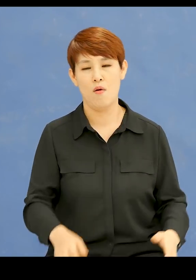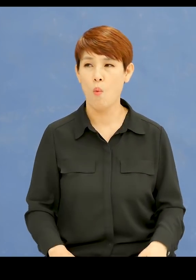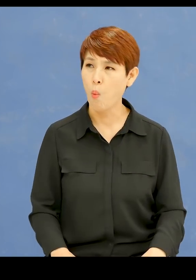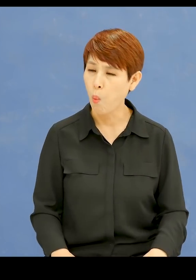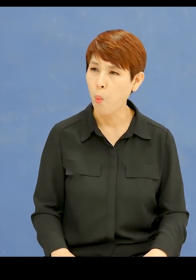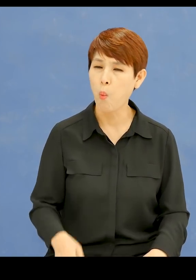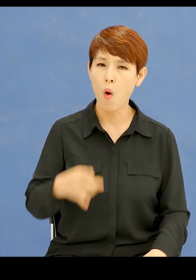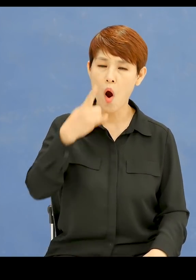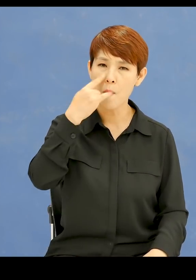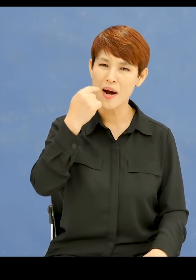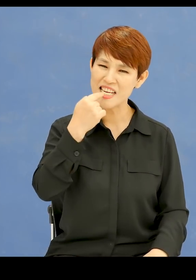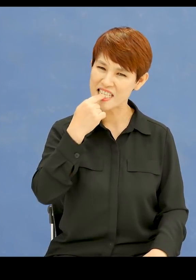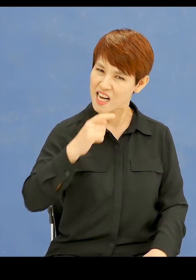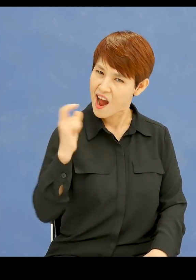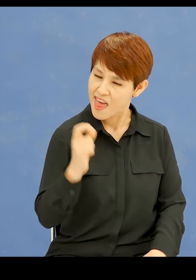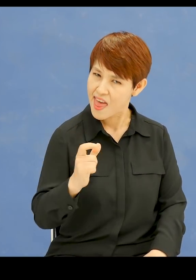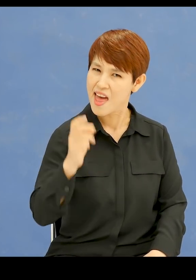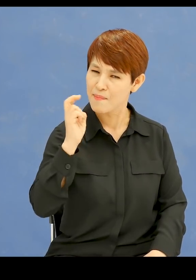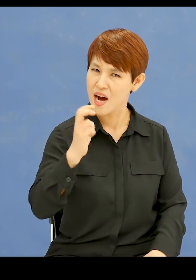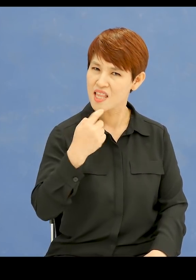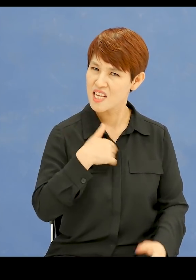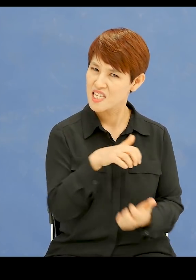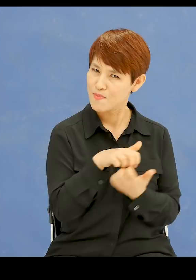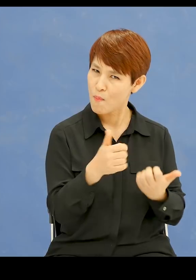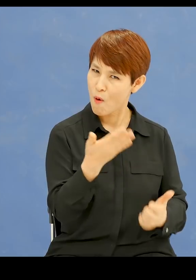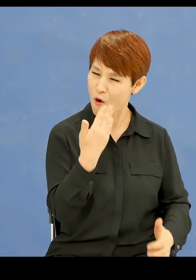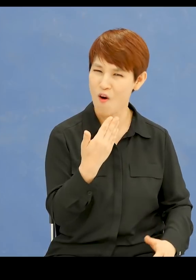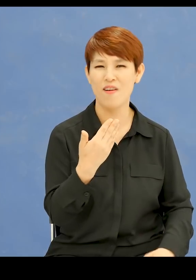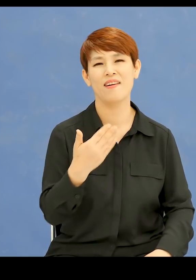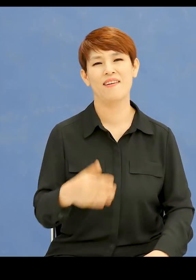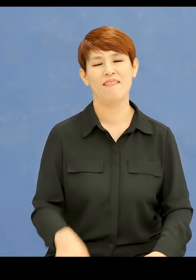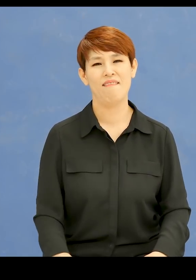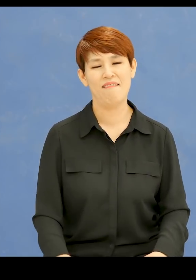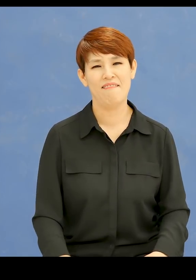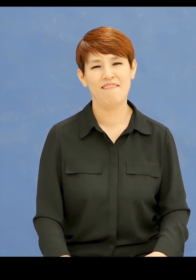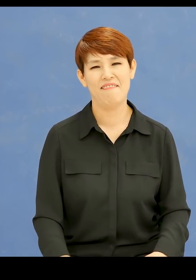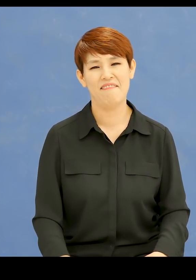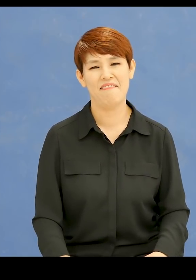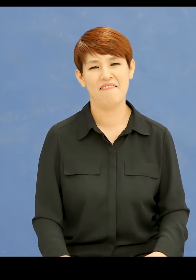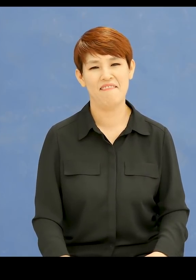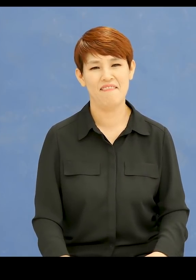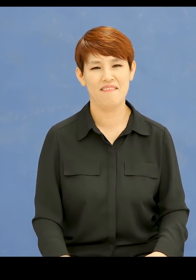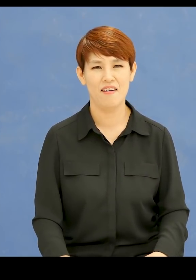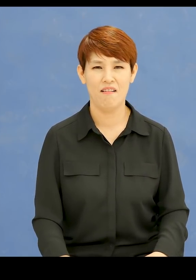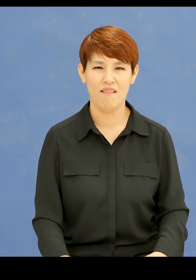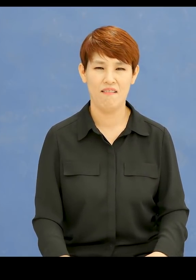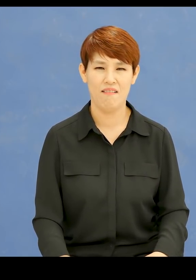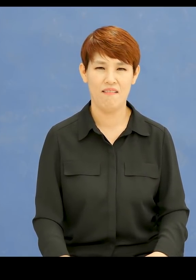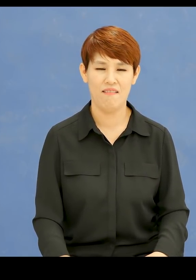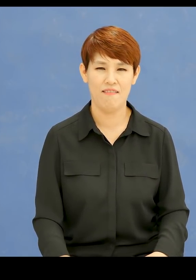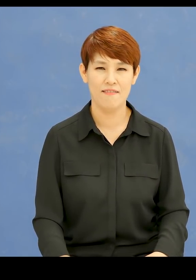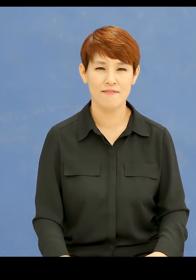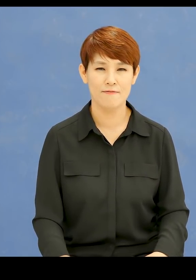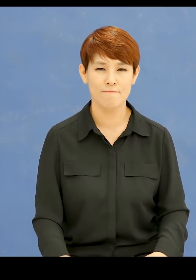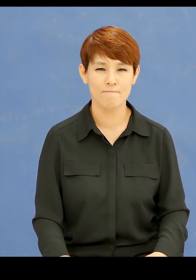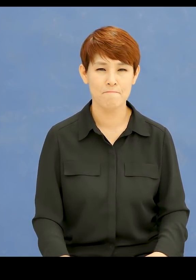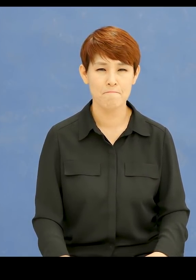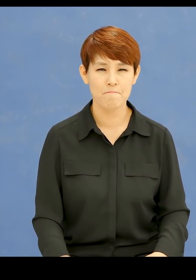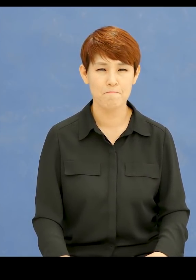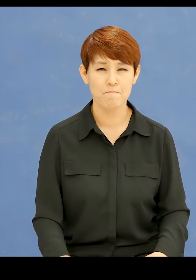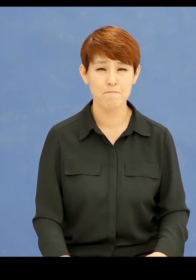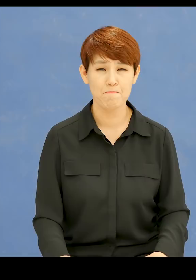씹어 드신다. 네, 이런 생각을 했었어요. 세상 모든 걸 다 씹어 드시겠구나. 이것도 굉장히 강하셨네요. 네, 그래서